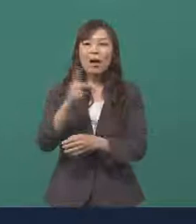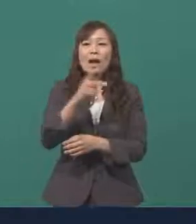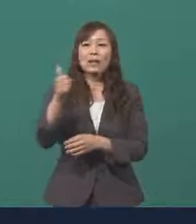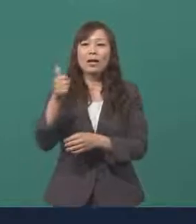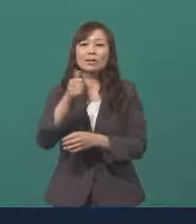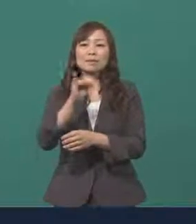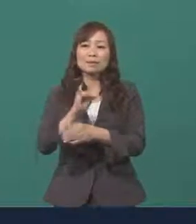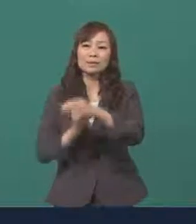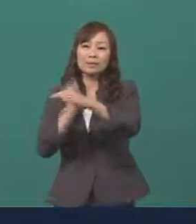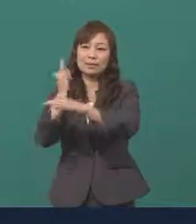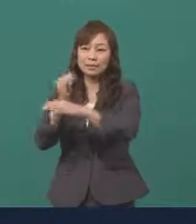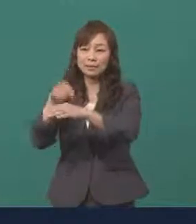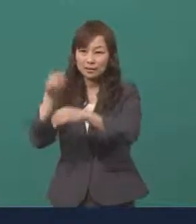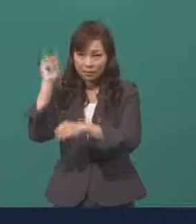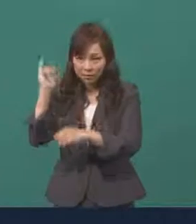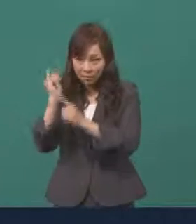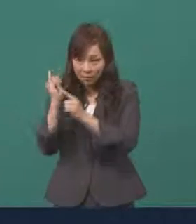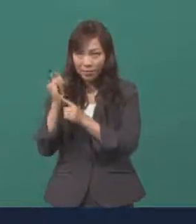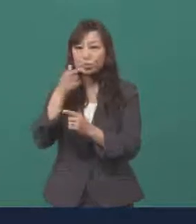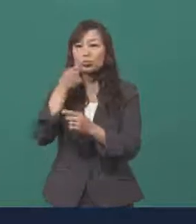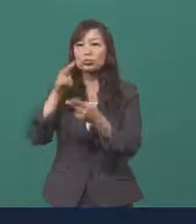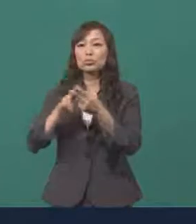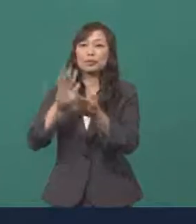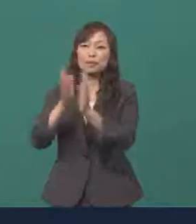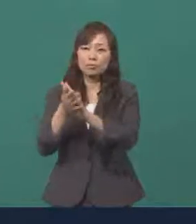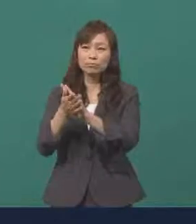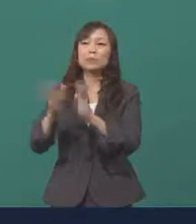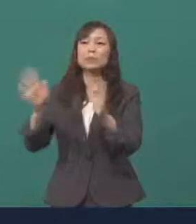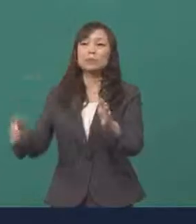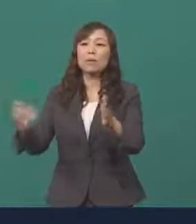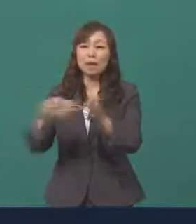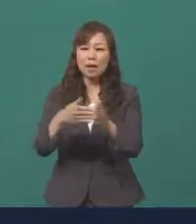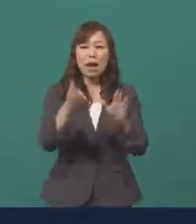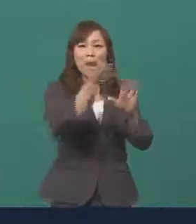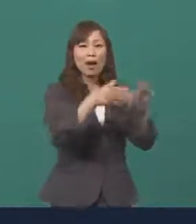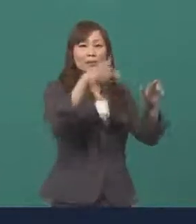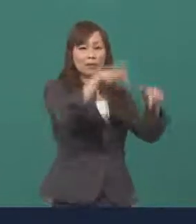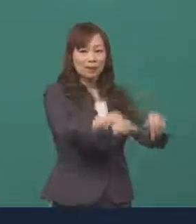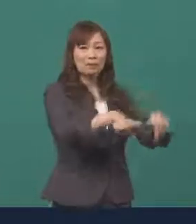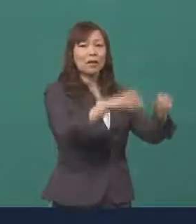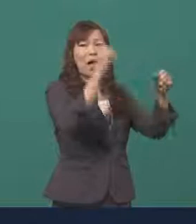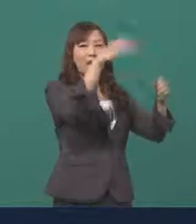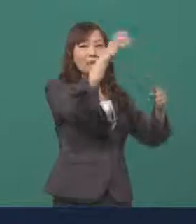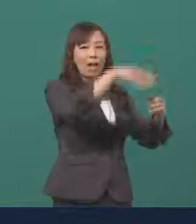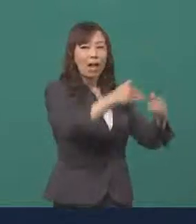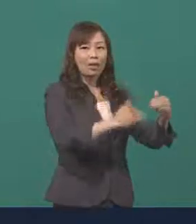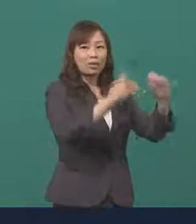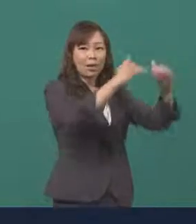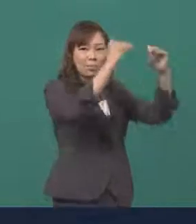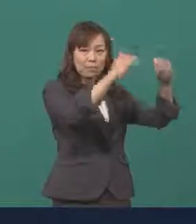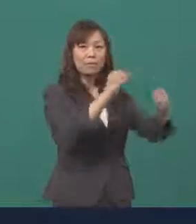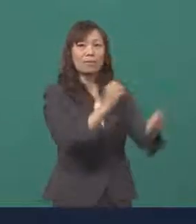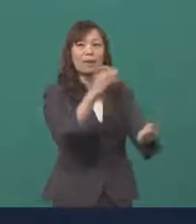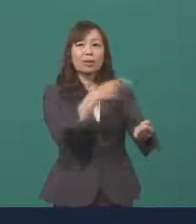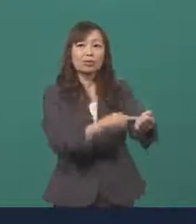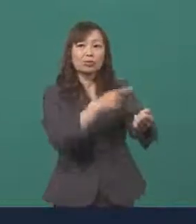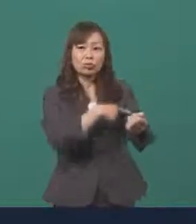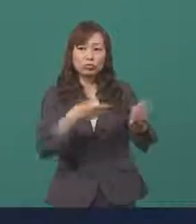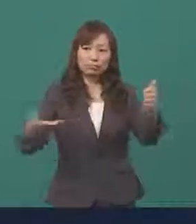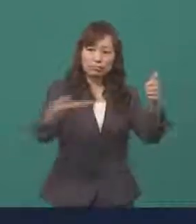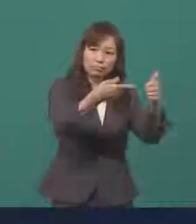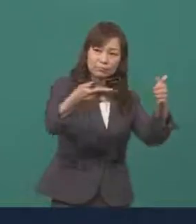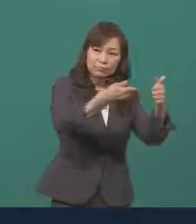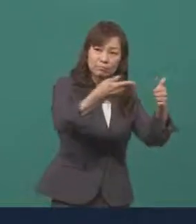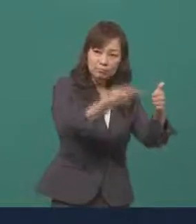また電力供給地として関西の発展のために努力してきた福井県に対しては、